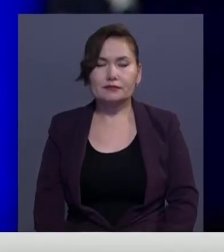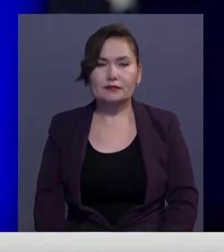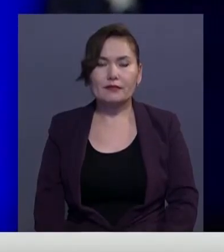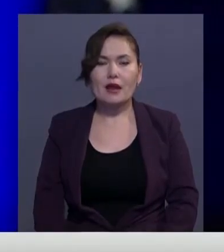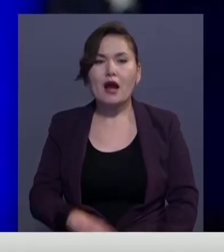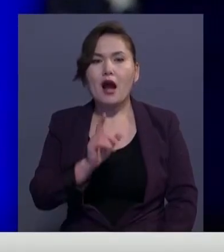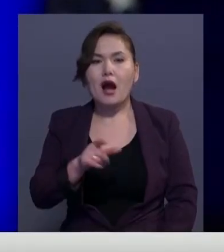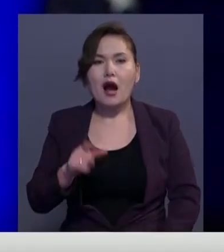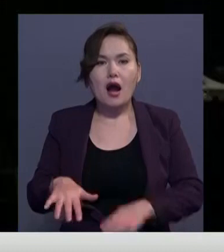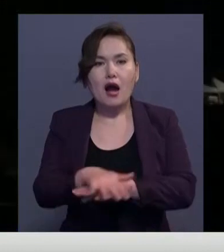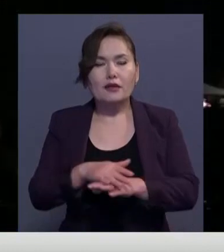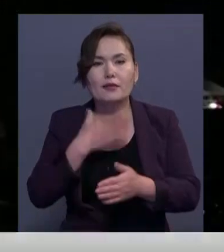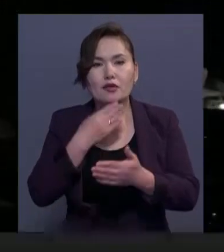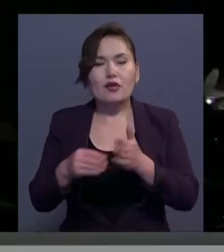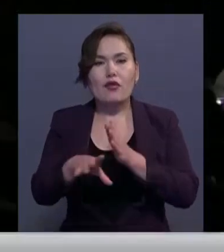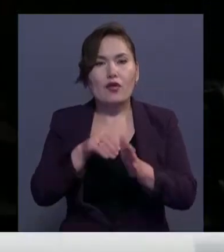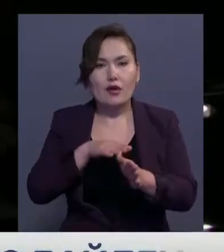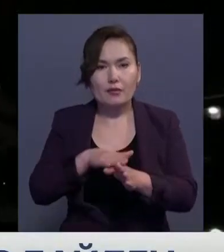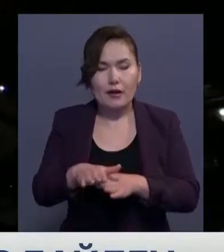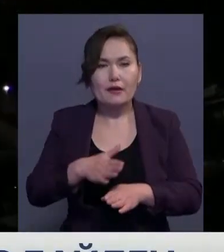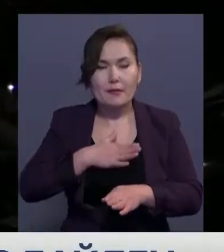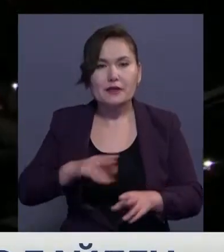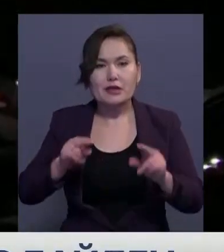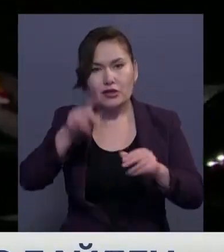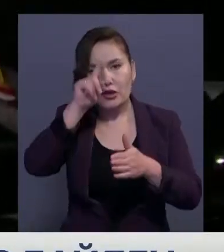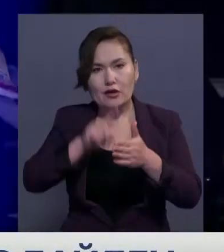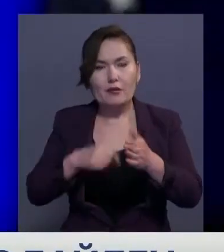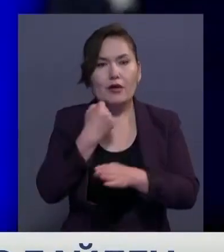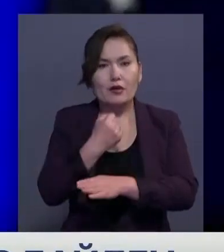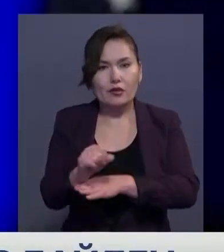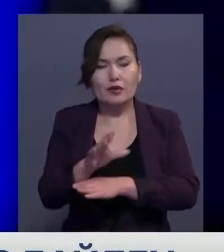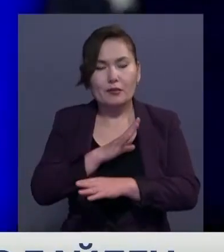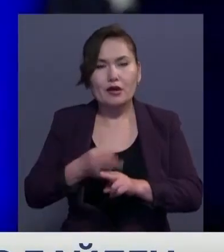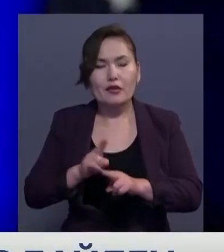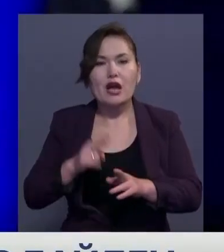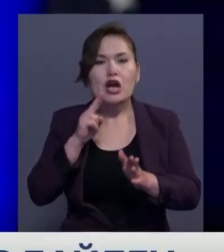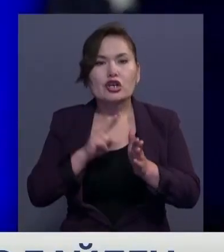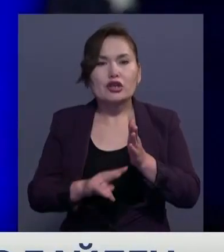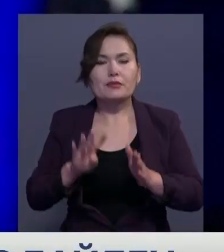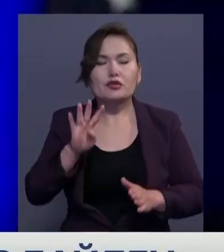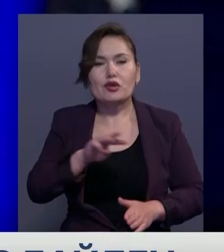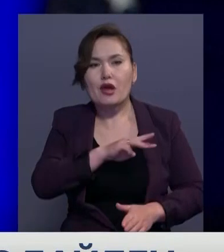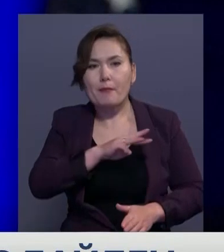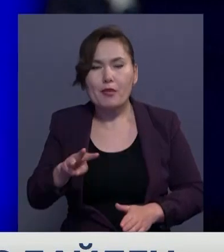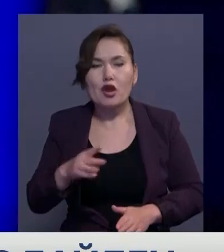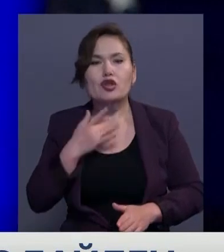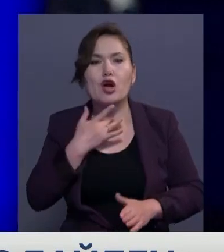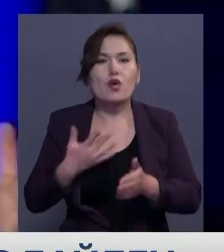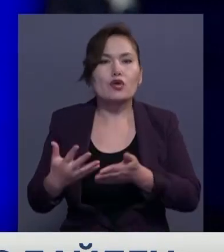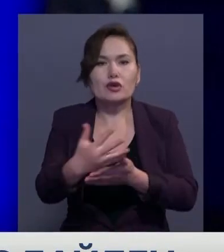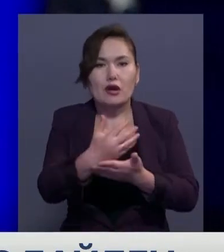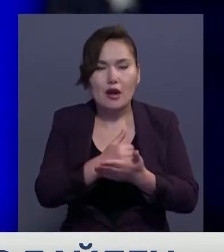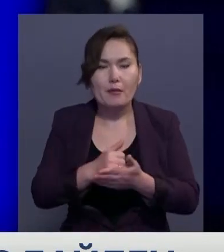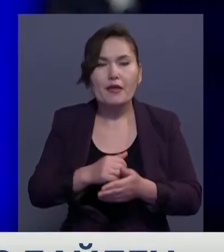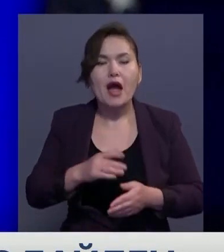Адамдар өз таңдауын жасады. Олар бізге таза әрі сенімді жеңіс әкелді. Біз 74 миллионнан астам дауыс жинадық. Бұл ел